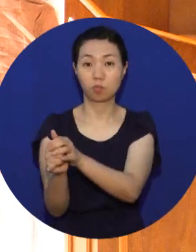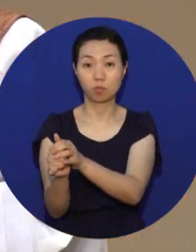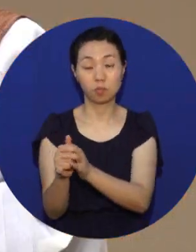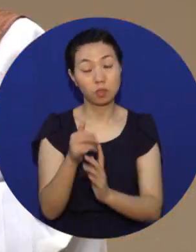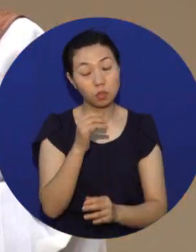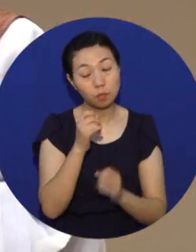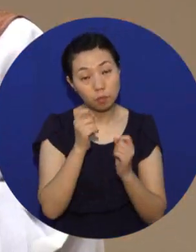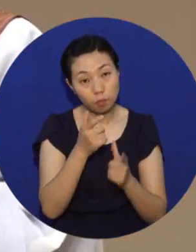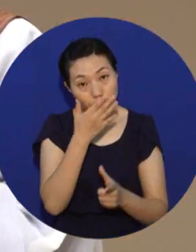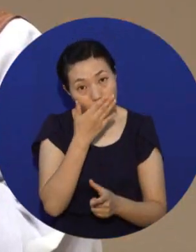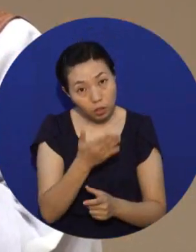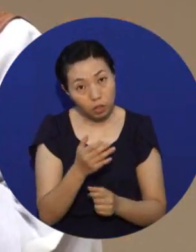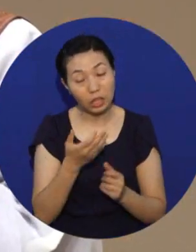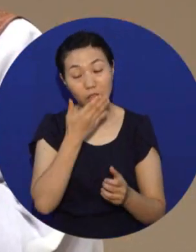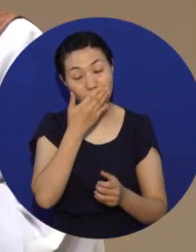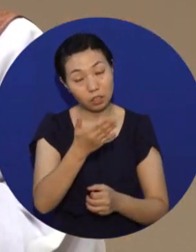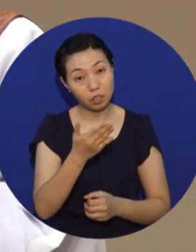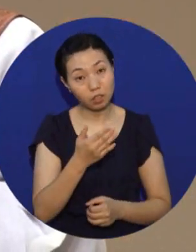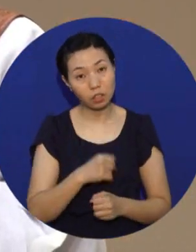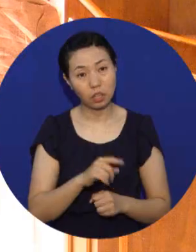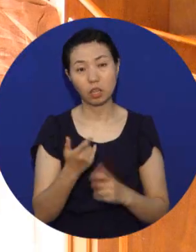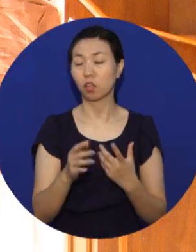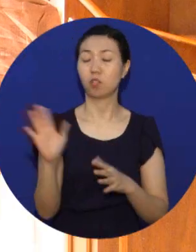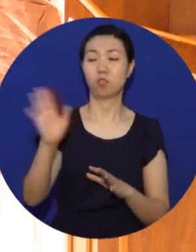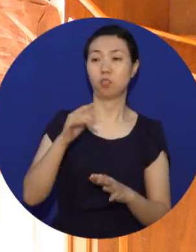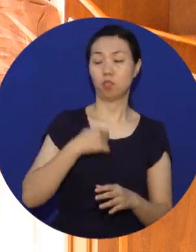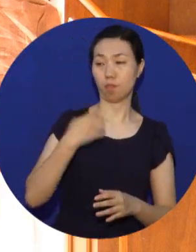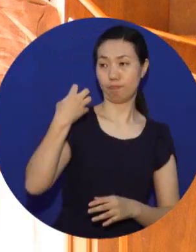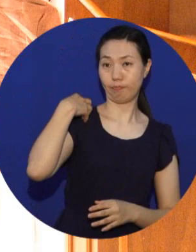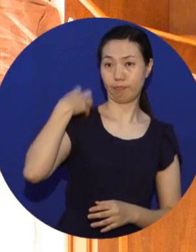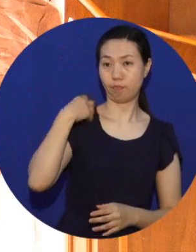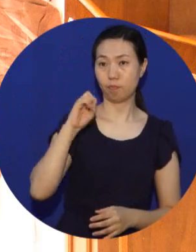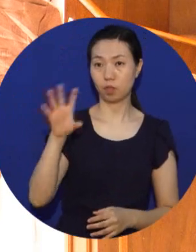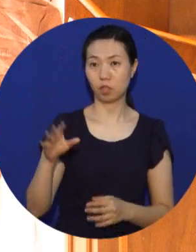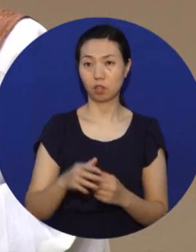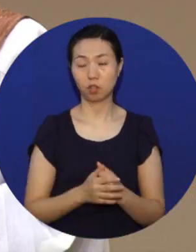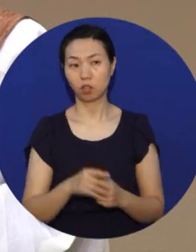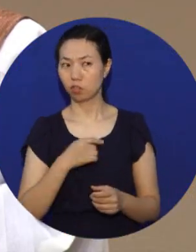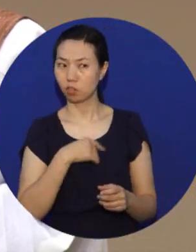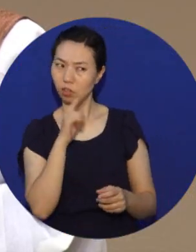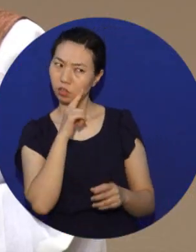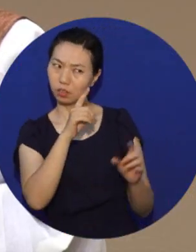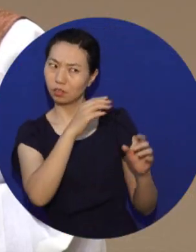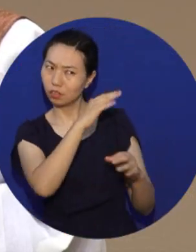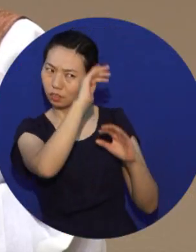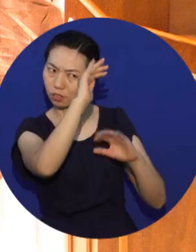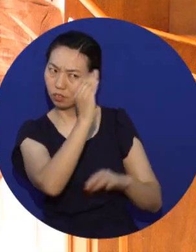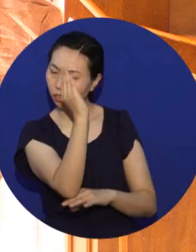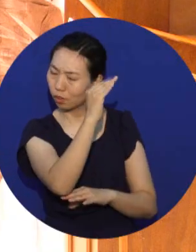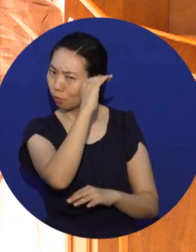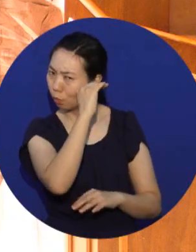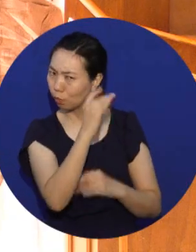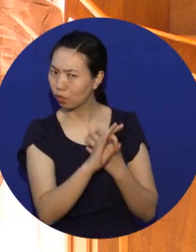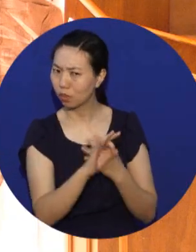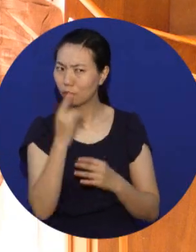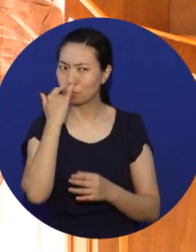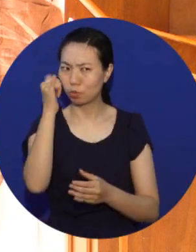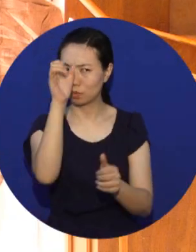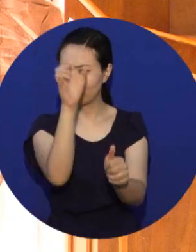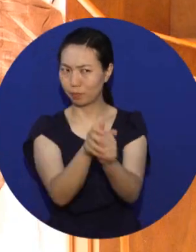계획... 괜찮아. 없으면 괜찮아. 이런 거짓말 자기 지금 얘기하는 거 보면 약간 전가시킬 같은 눈치.